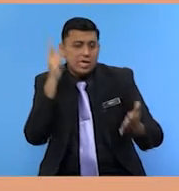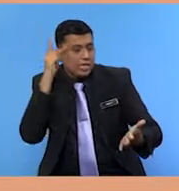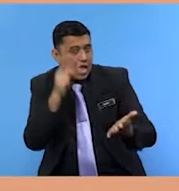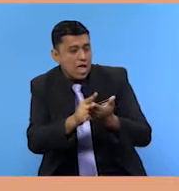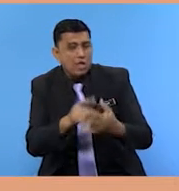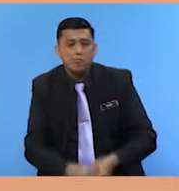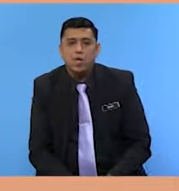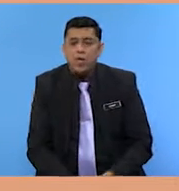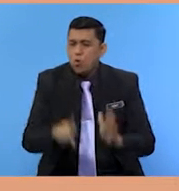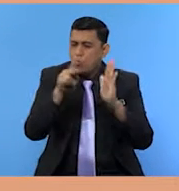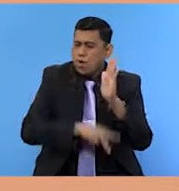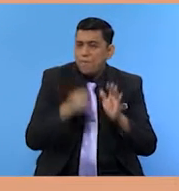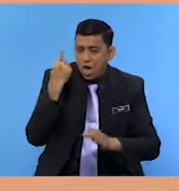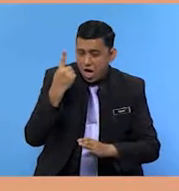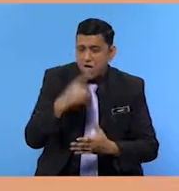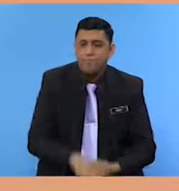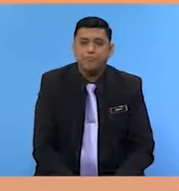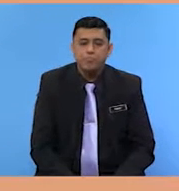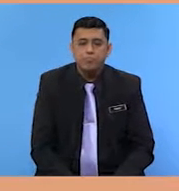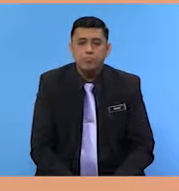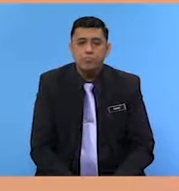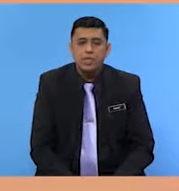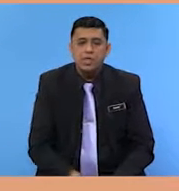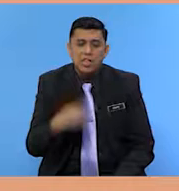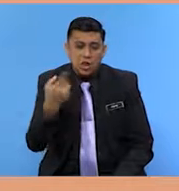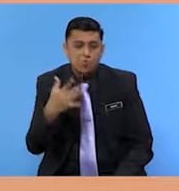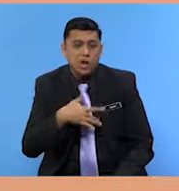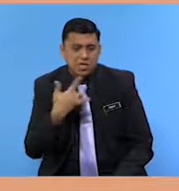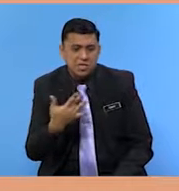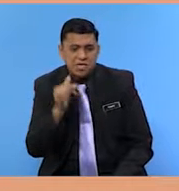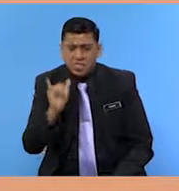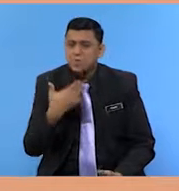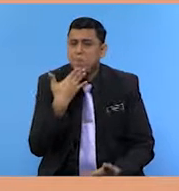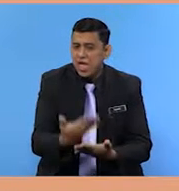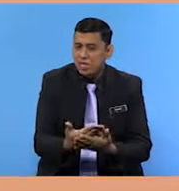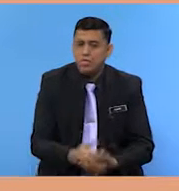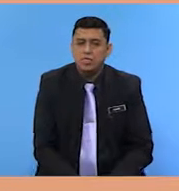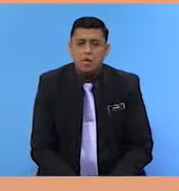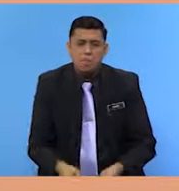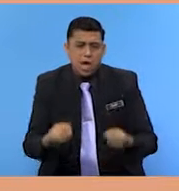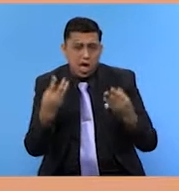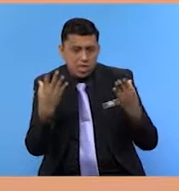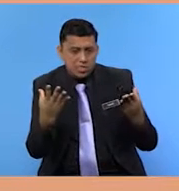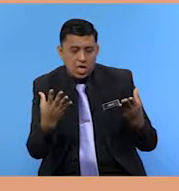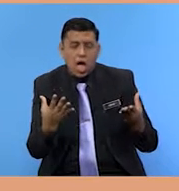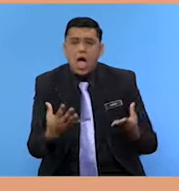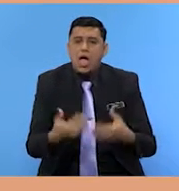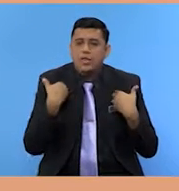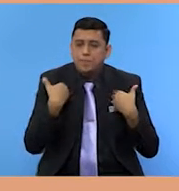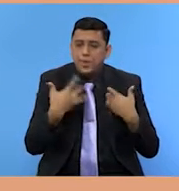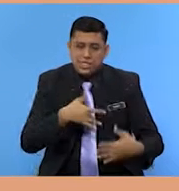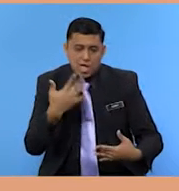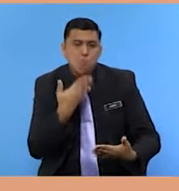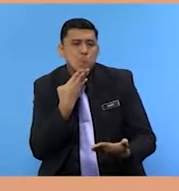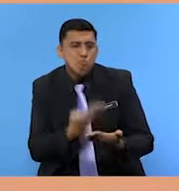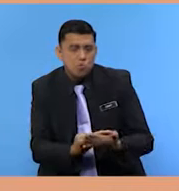dan kurang memahami serta seringkali menganggap bahawa mereka sahaja yang terbaik, maka akan menimbulkan perasaan buruk sangka dan menghalang pergaulan